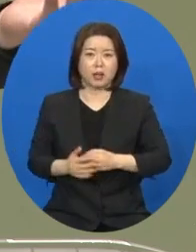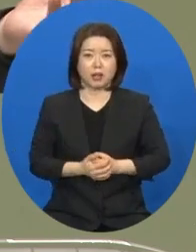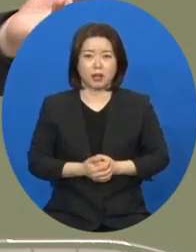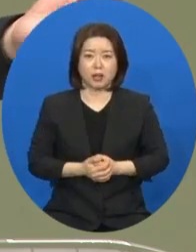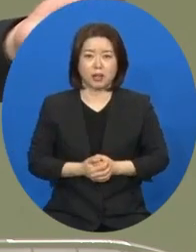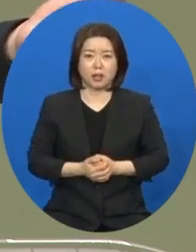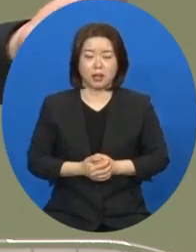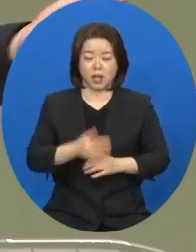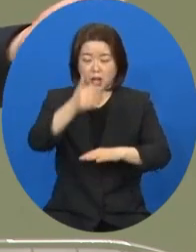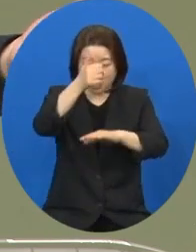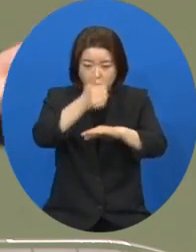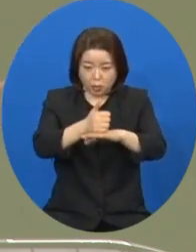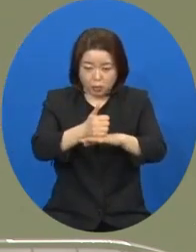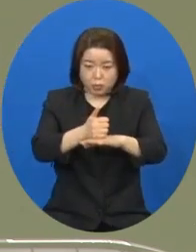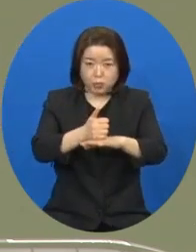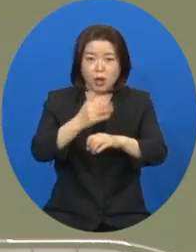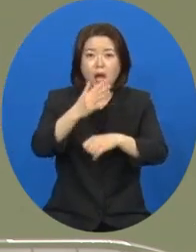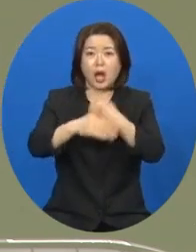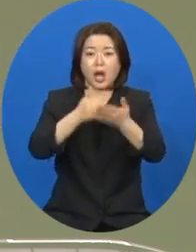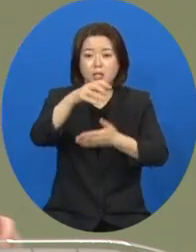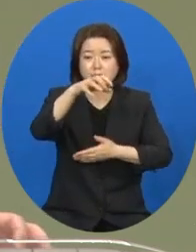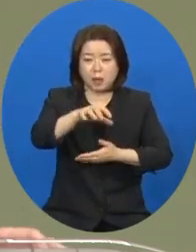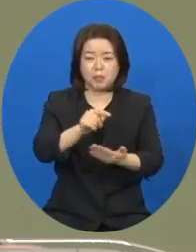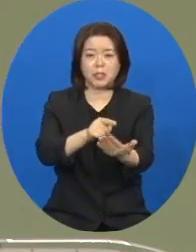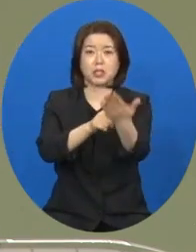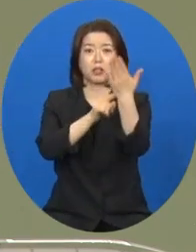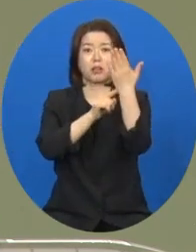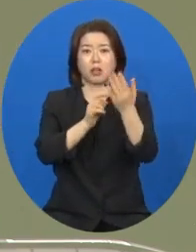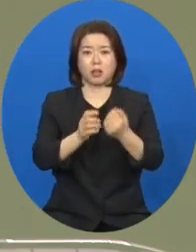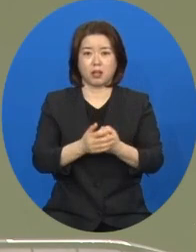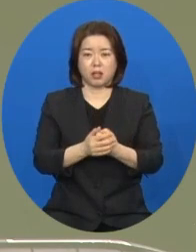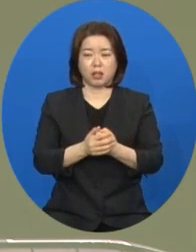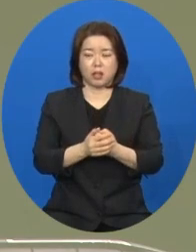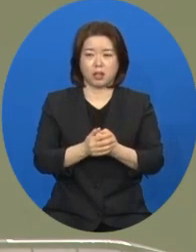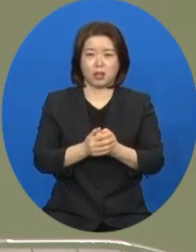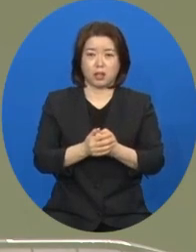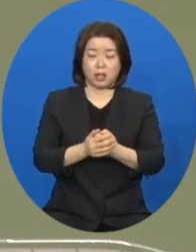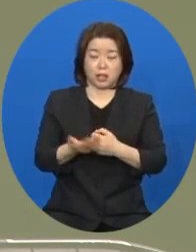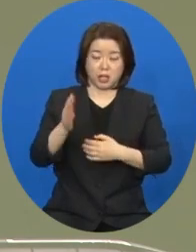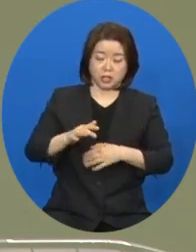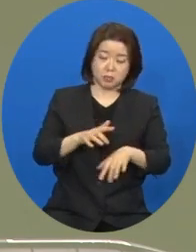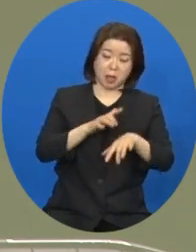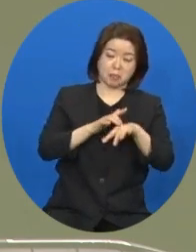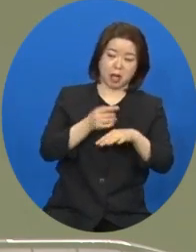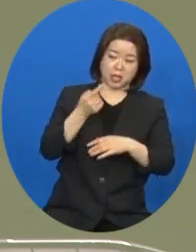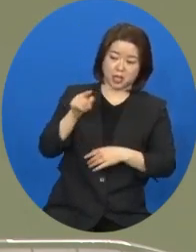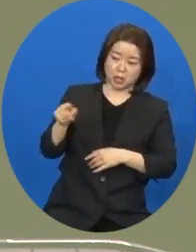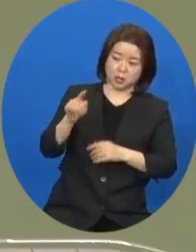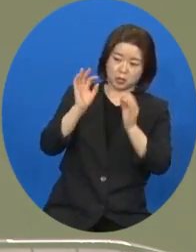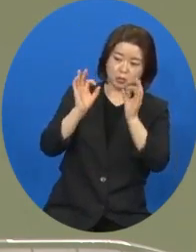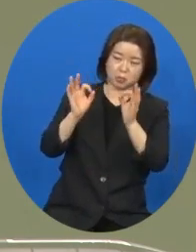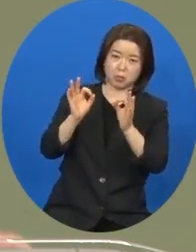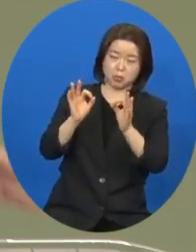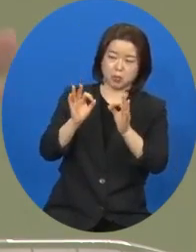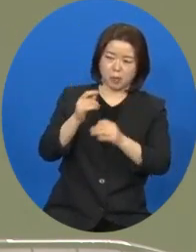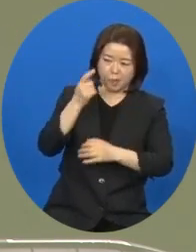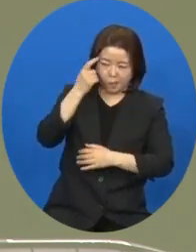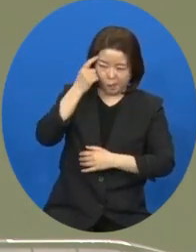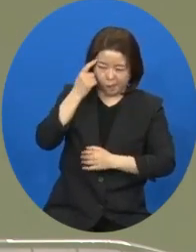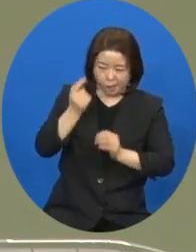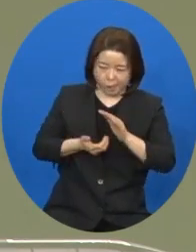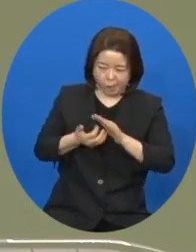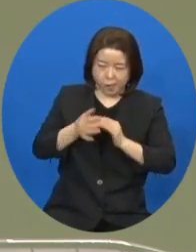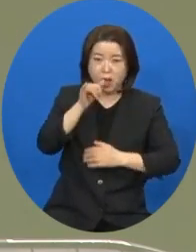앞에 갈 때 드러나요. 물론 마귀가 노립니다. 진짜 무서워요. 마귀가,